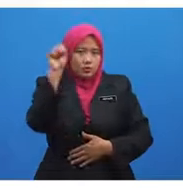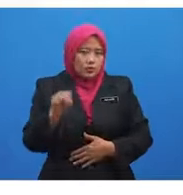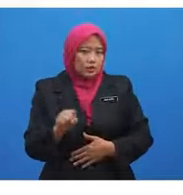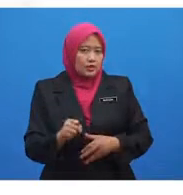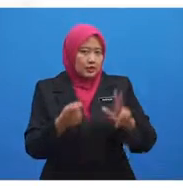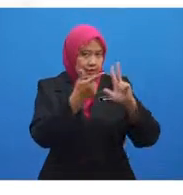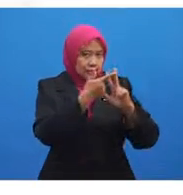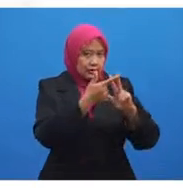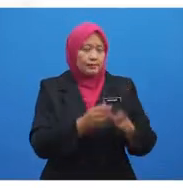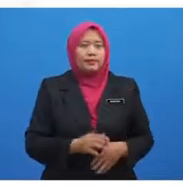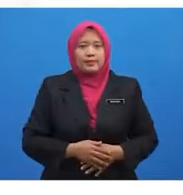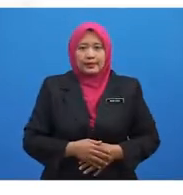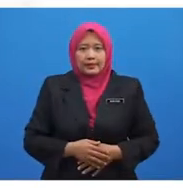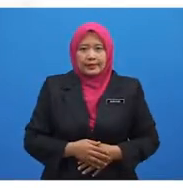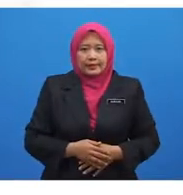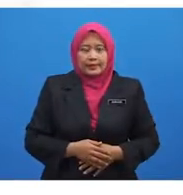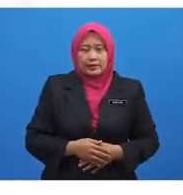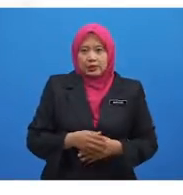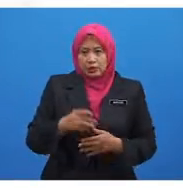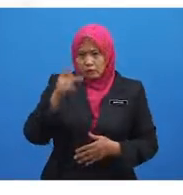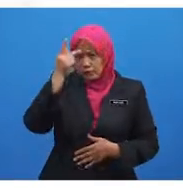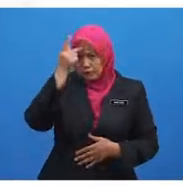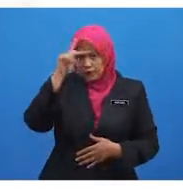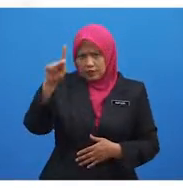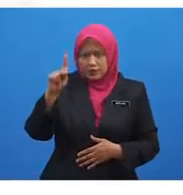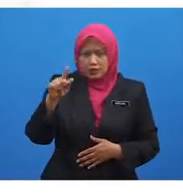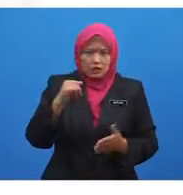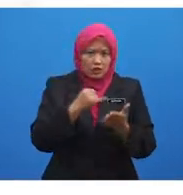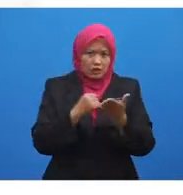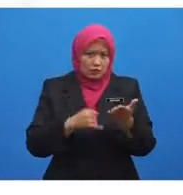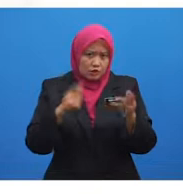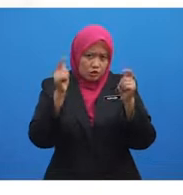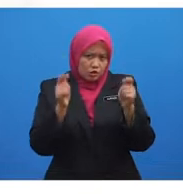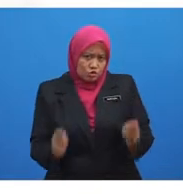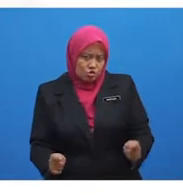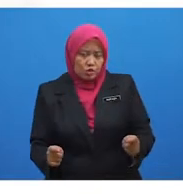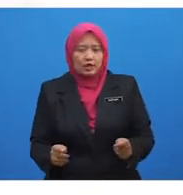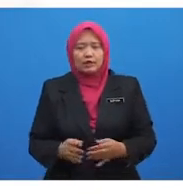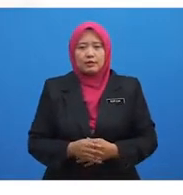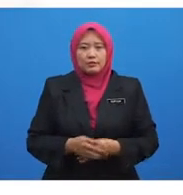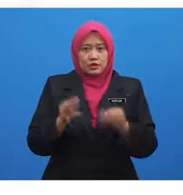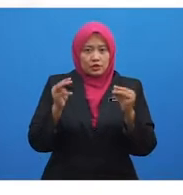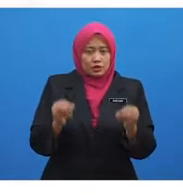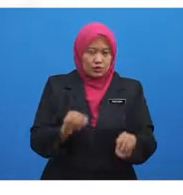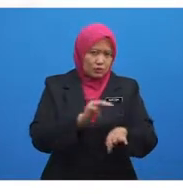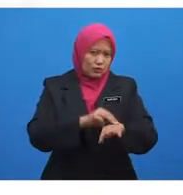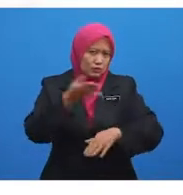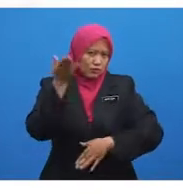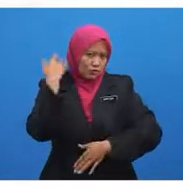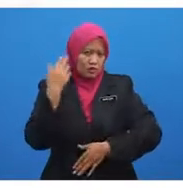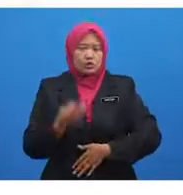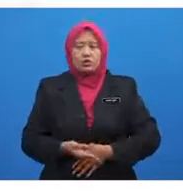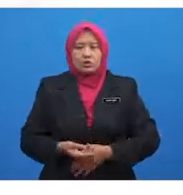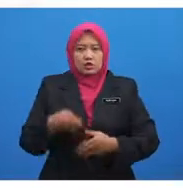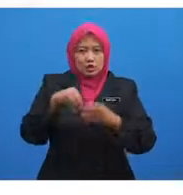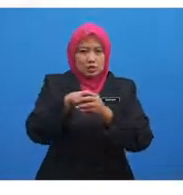ilmu pertukangan masyarakat pada zaman dahulu. Contohnya, istana raja yang siap dibina